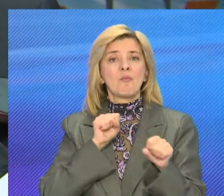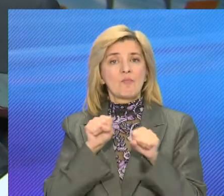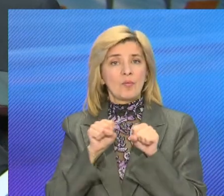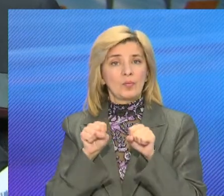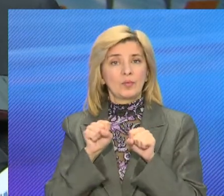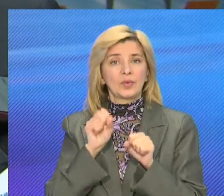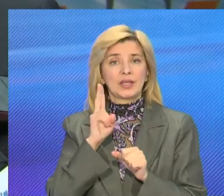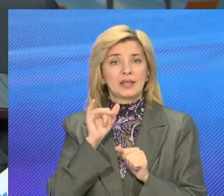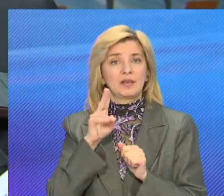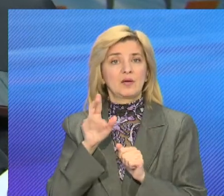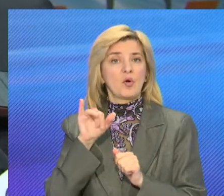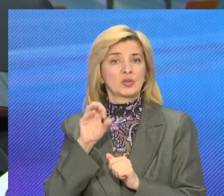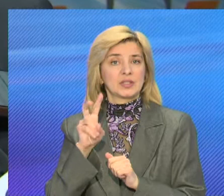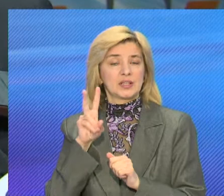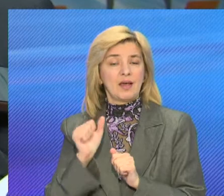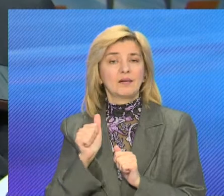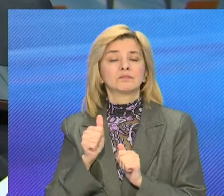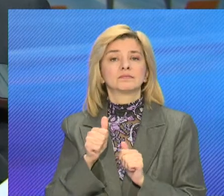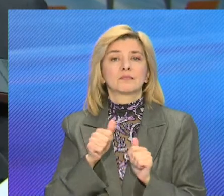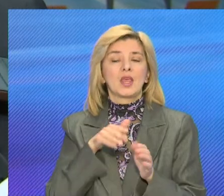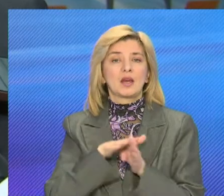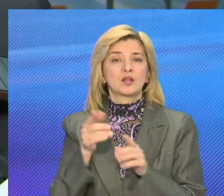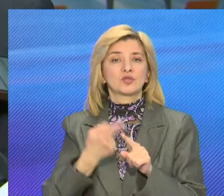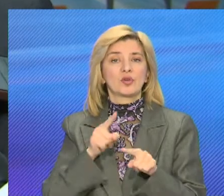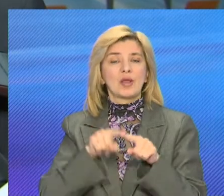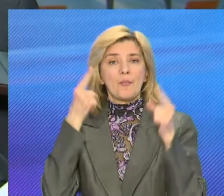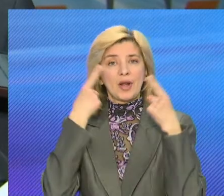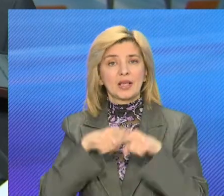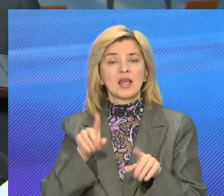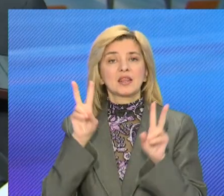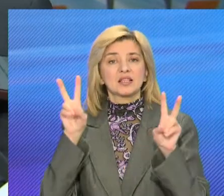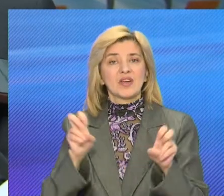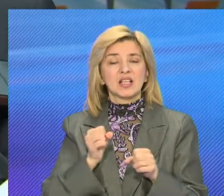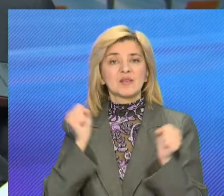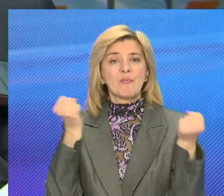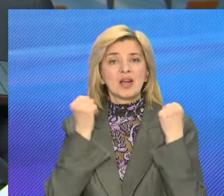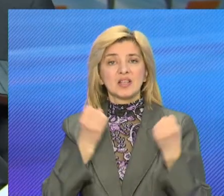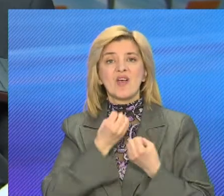рэалізоўваюць гэты праект, яго называем спартыўна-благатваральным.